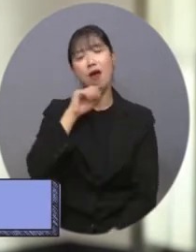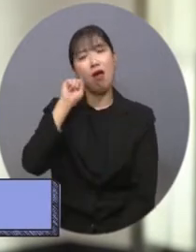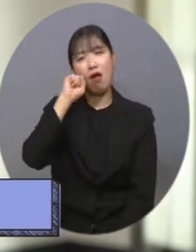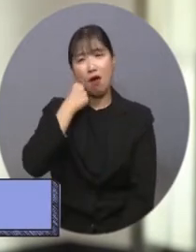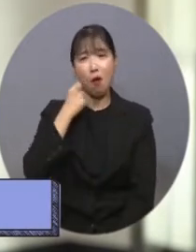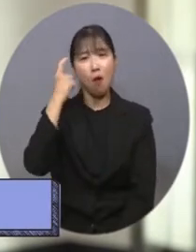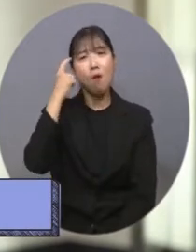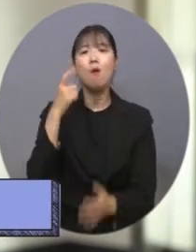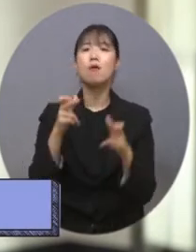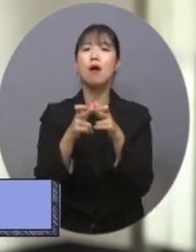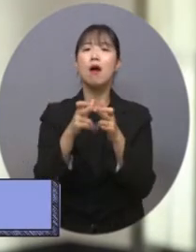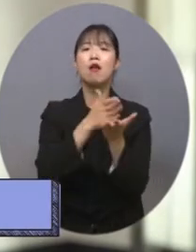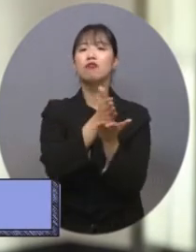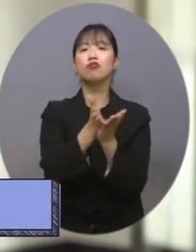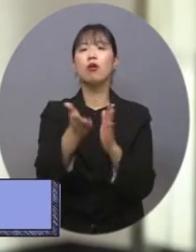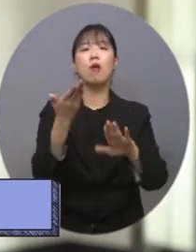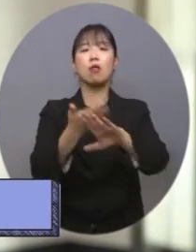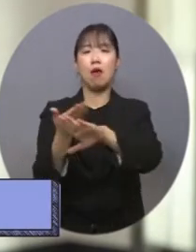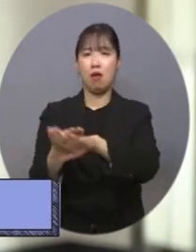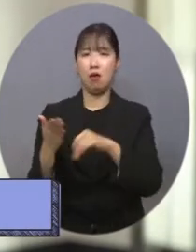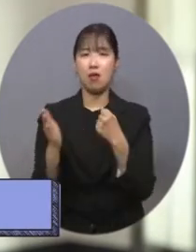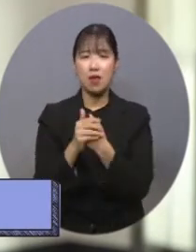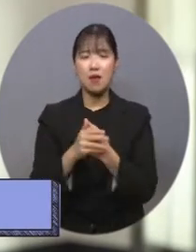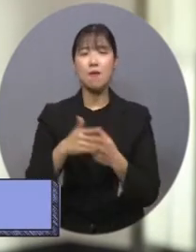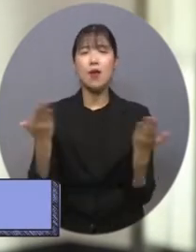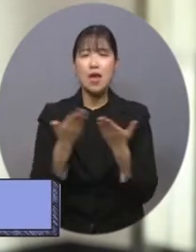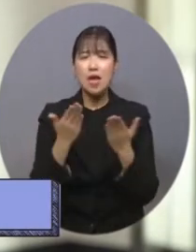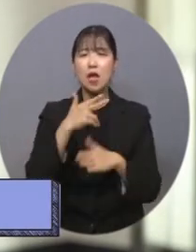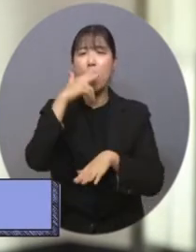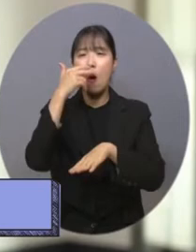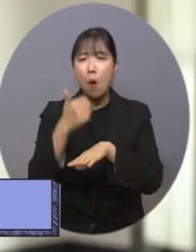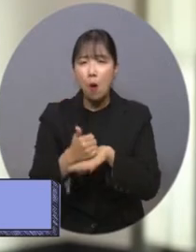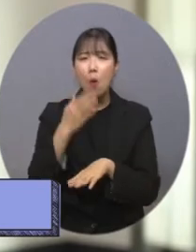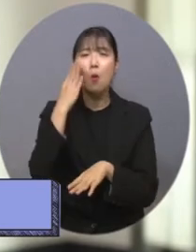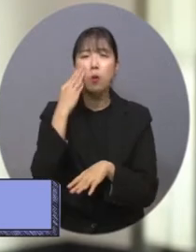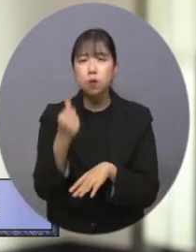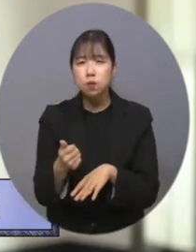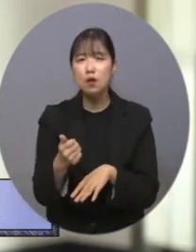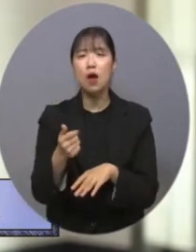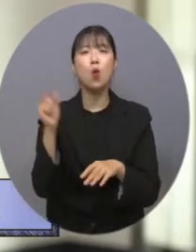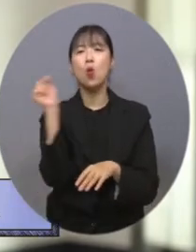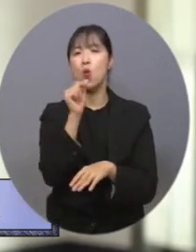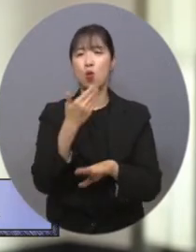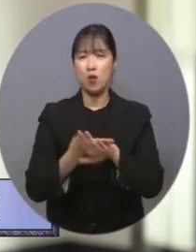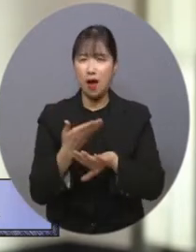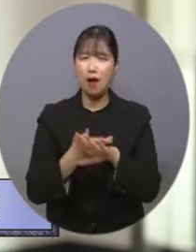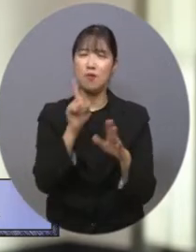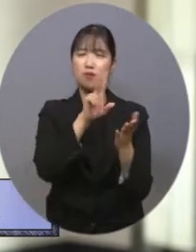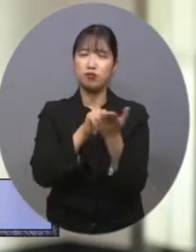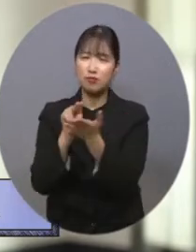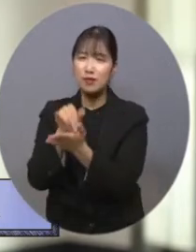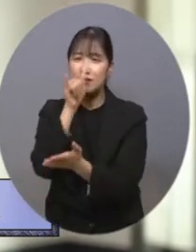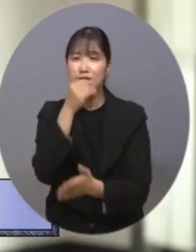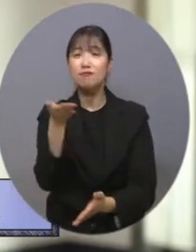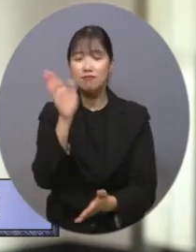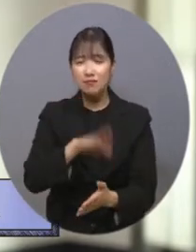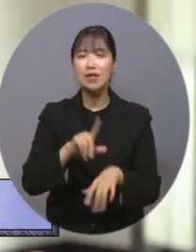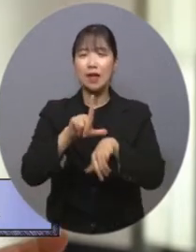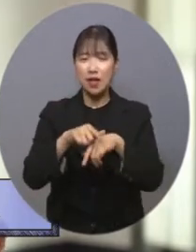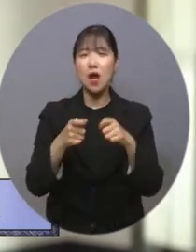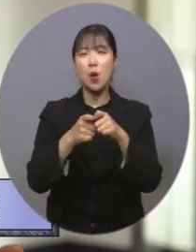유형이 틀리다 보니까 작업에 적응한 속도도 틀리고 약간 이슈가 있었는데 또 그게 또 오래 지나다 보니까 뭐